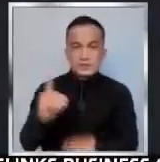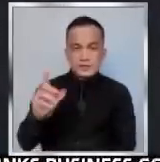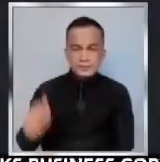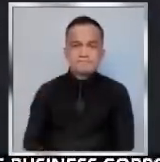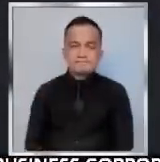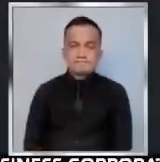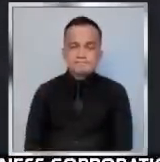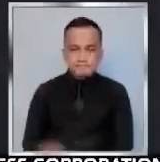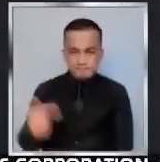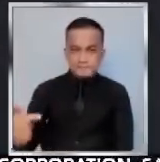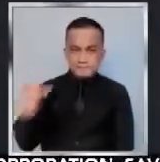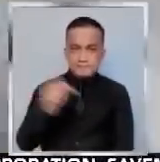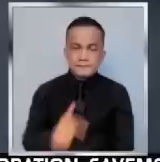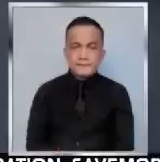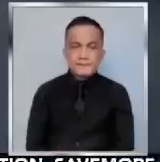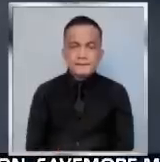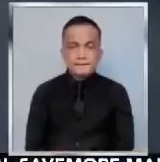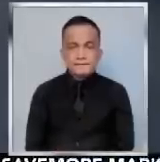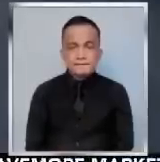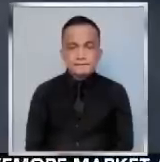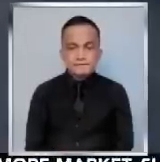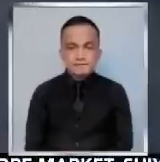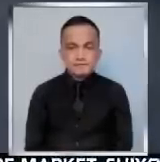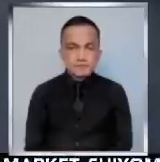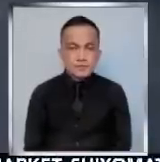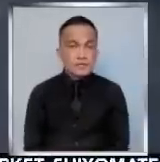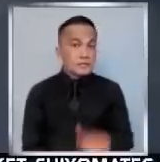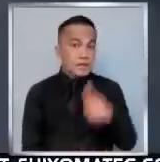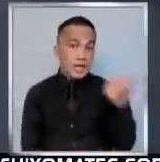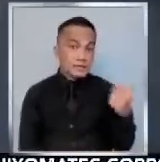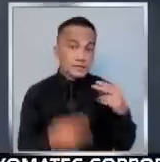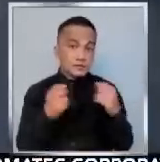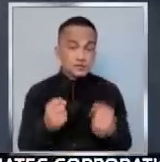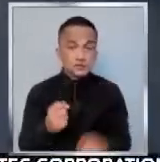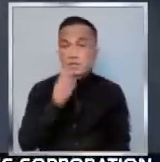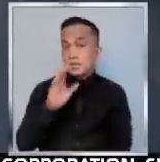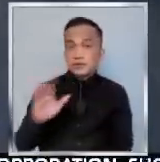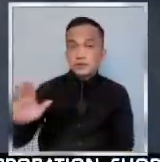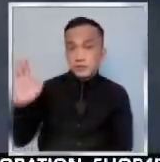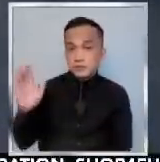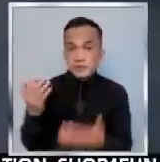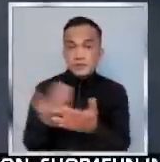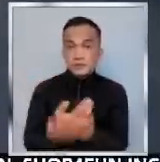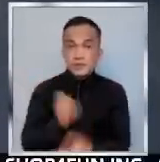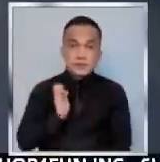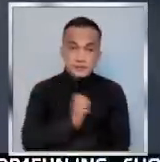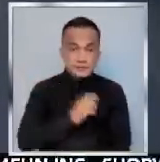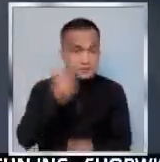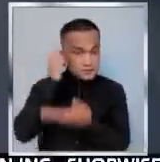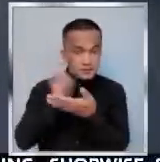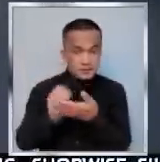Nakatutok, 24 Oras. Sa ibang balita, nanumpa na bilang bagong Executive Secretary ni Pangulong